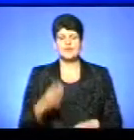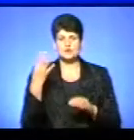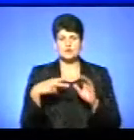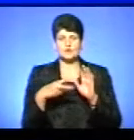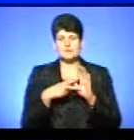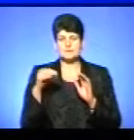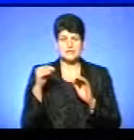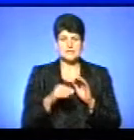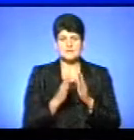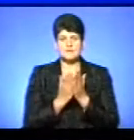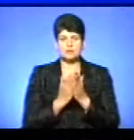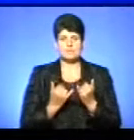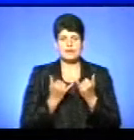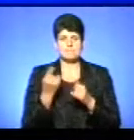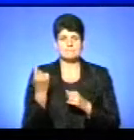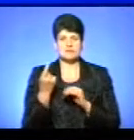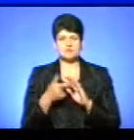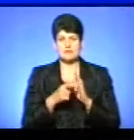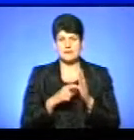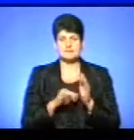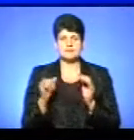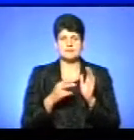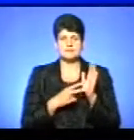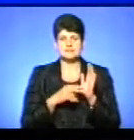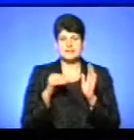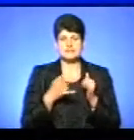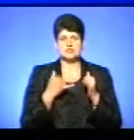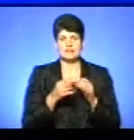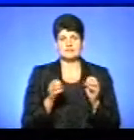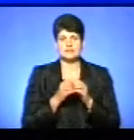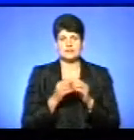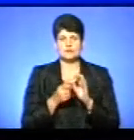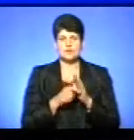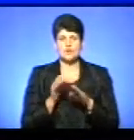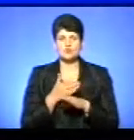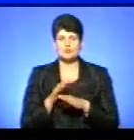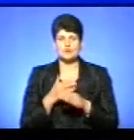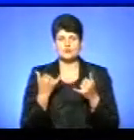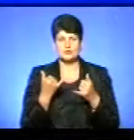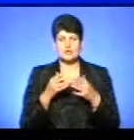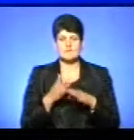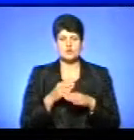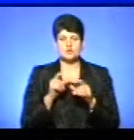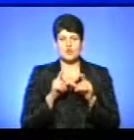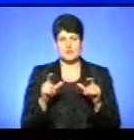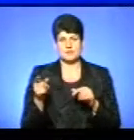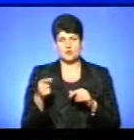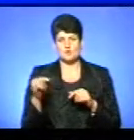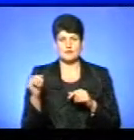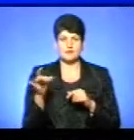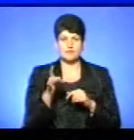47 тисяч підручників для 1 класу і 7 тисяч для 10-го розподілили сьогодні між школами Тернополя та районів.